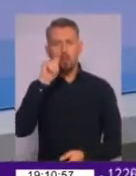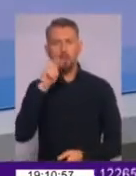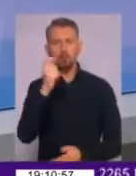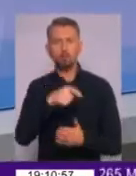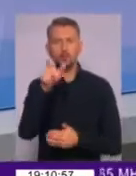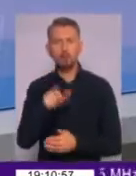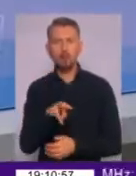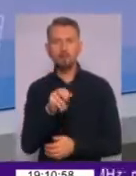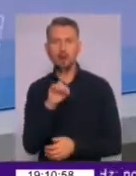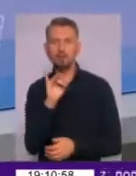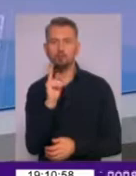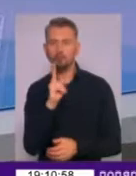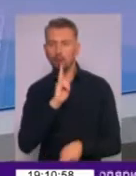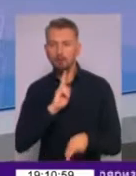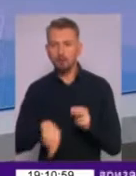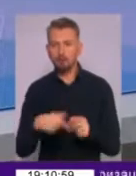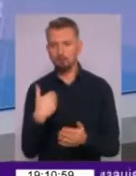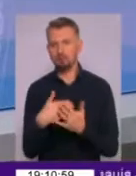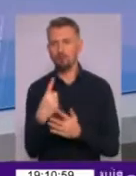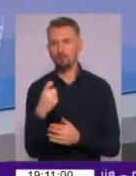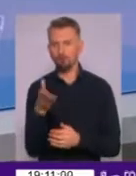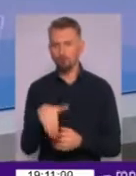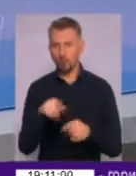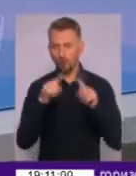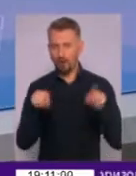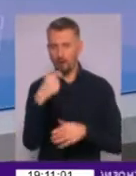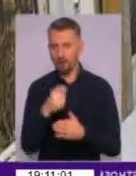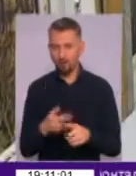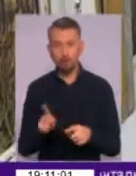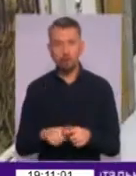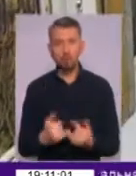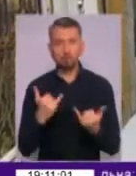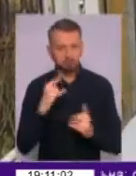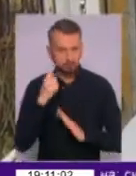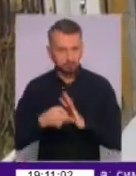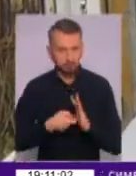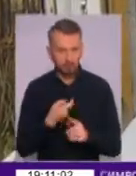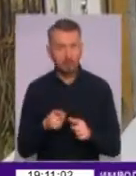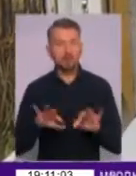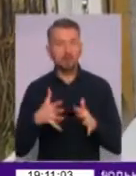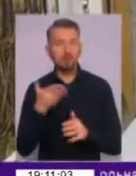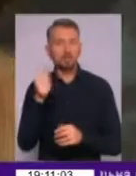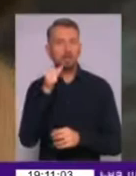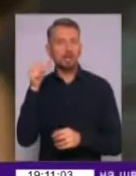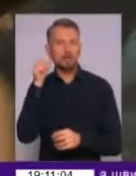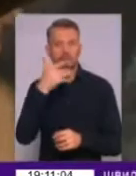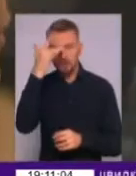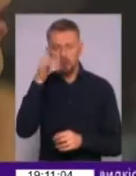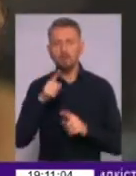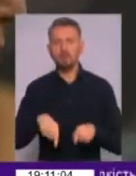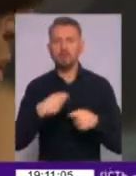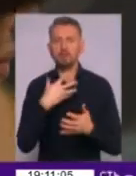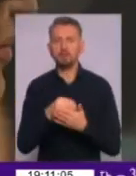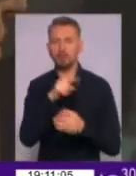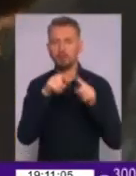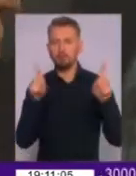Марчука зникли понад сотня картин. Про це стало відомо лише тепер, хоча прикрий випадок стався іще торік, улітку. Майстер передав свої полотна